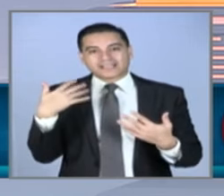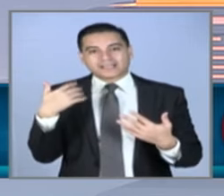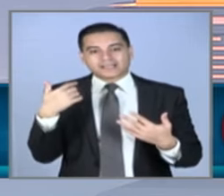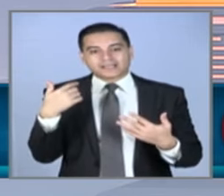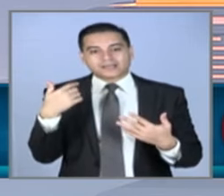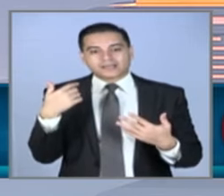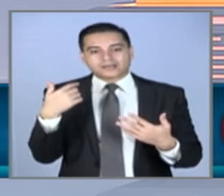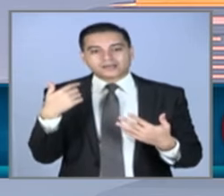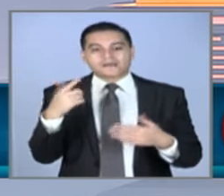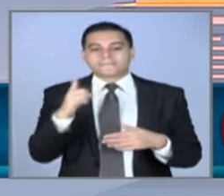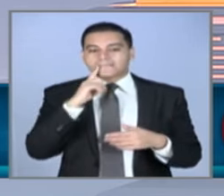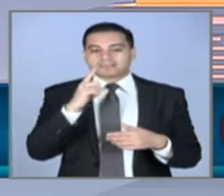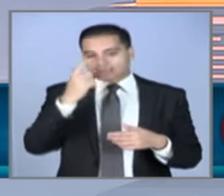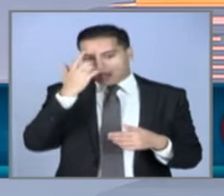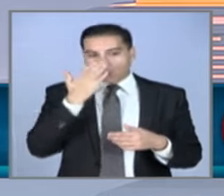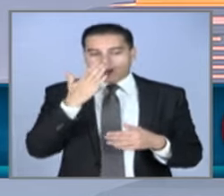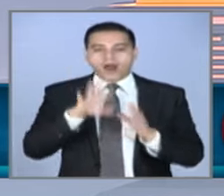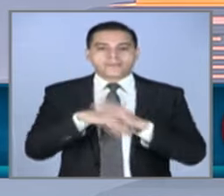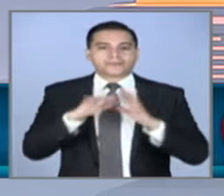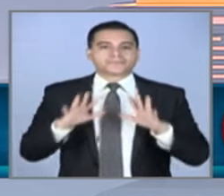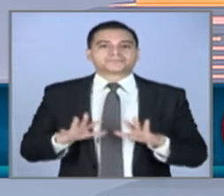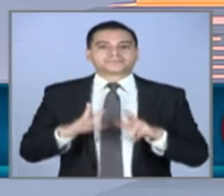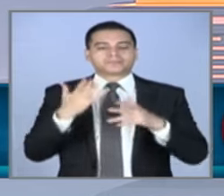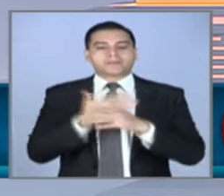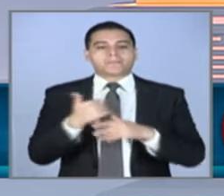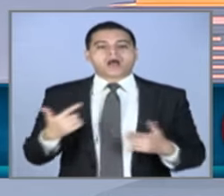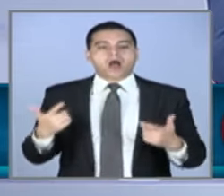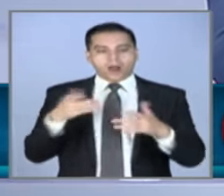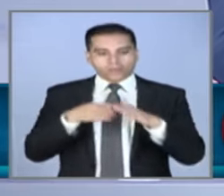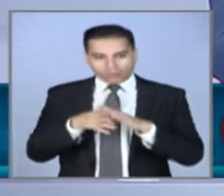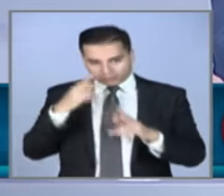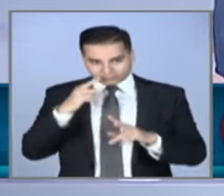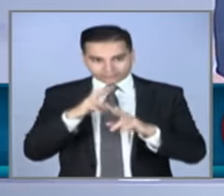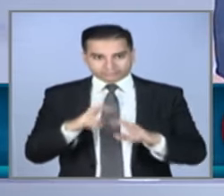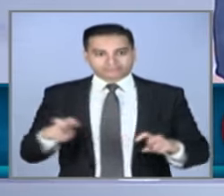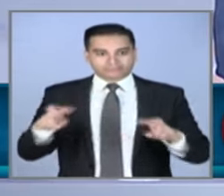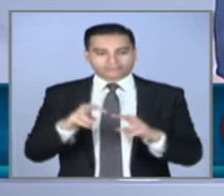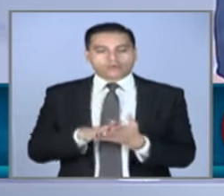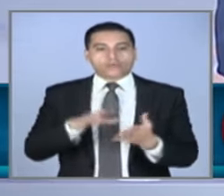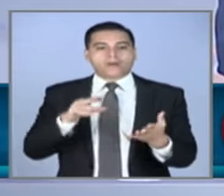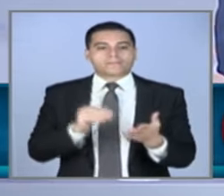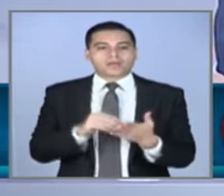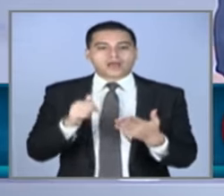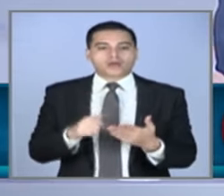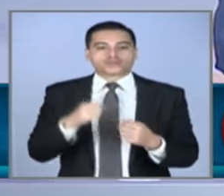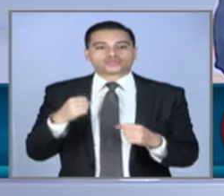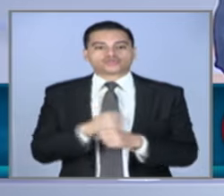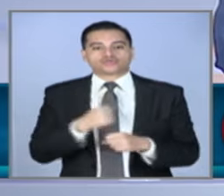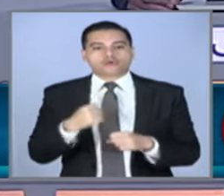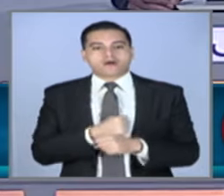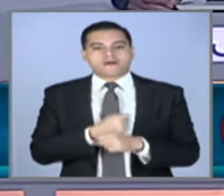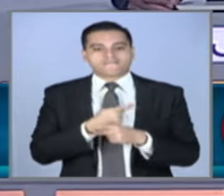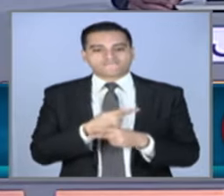السادات أمر بتجهيزه لتدار الحرب من داخله، وابتدى الشغل اللي